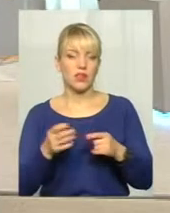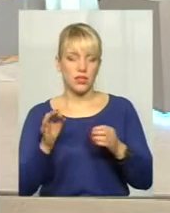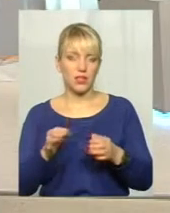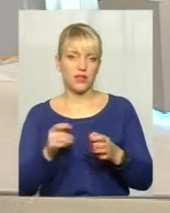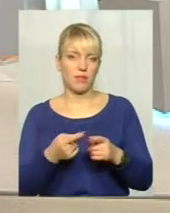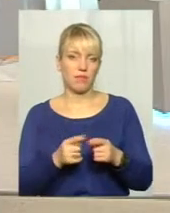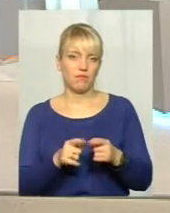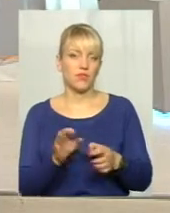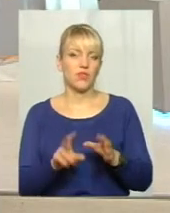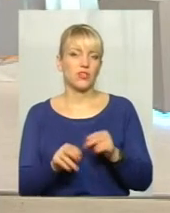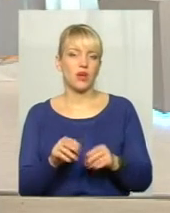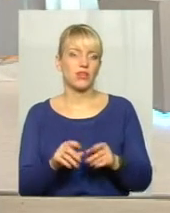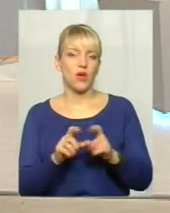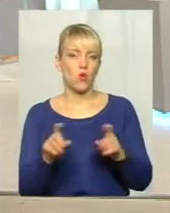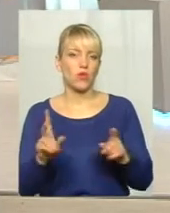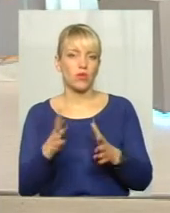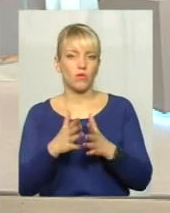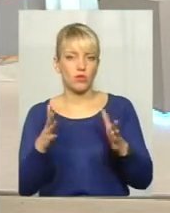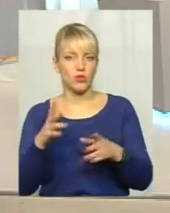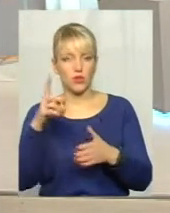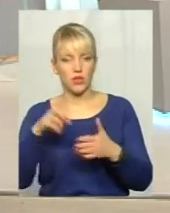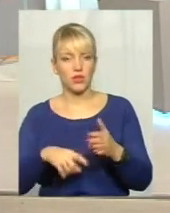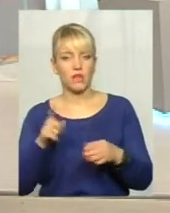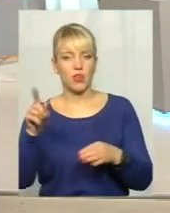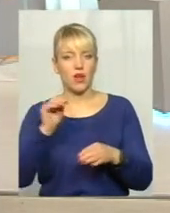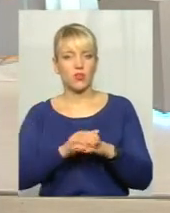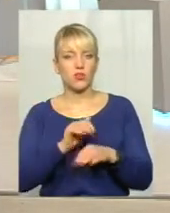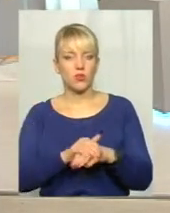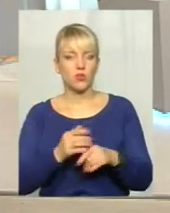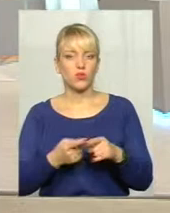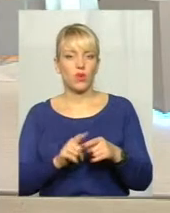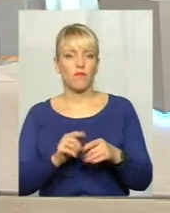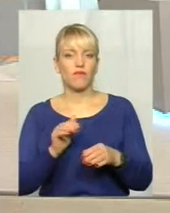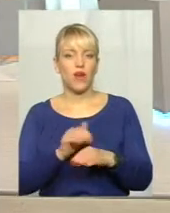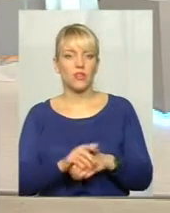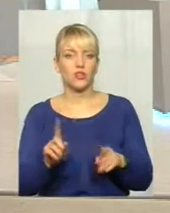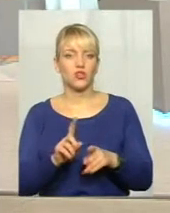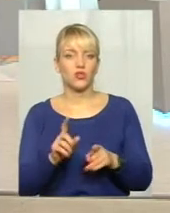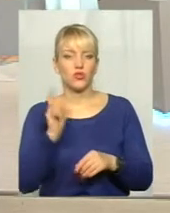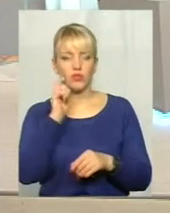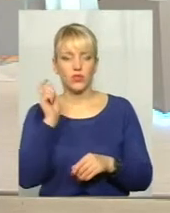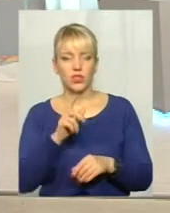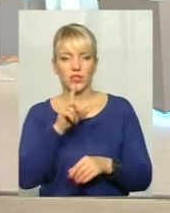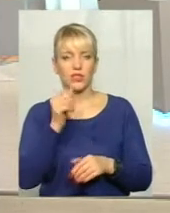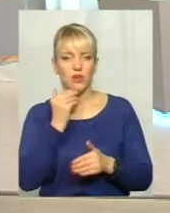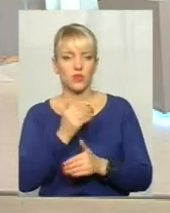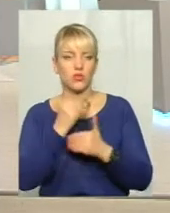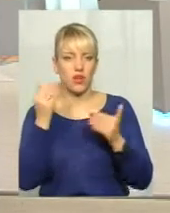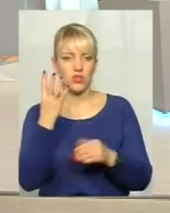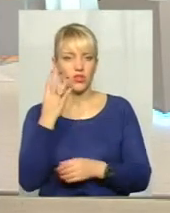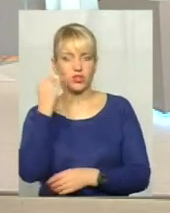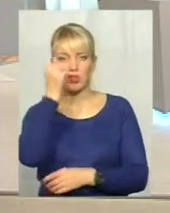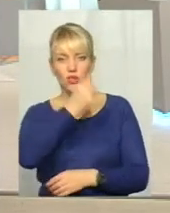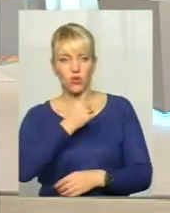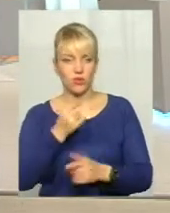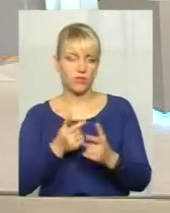довіряє. І вона констатує той факт, що Україна в плані боротьби з корупцією за останні, здається, скільки там, 4 роки, там,